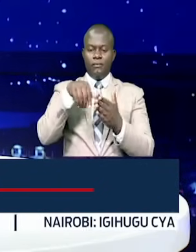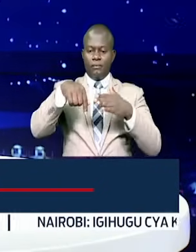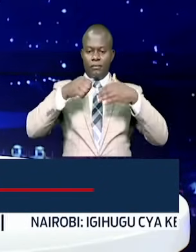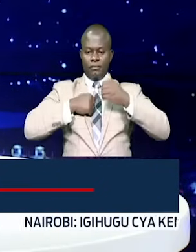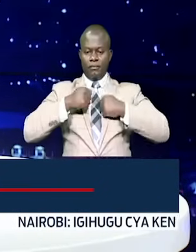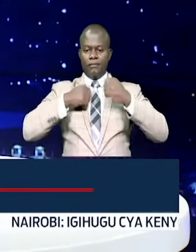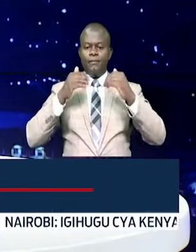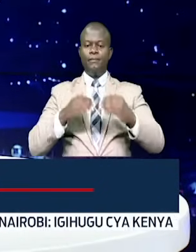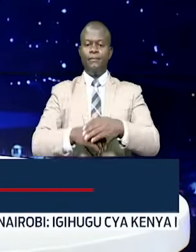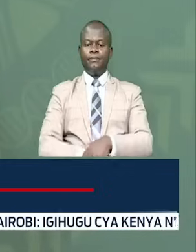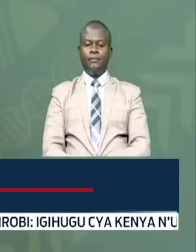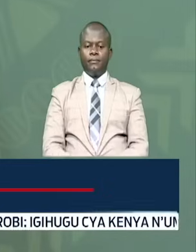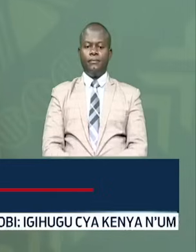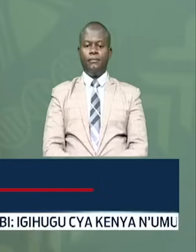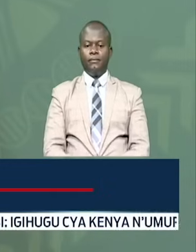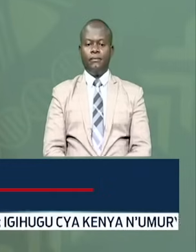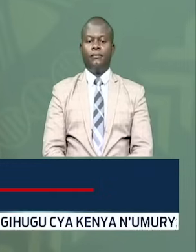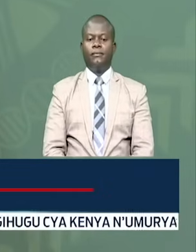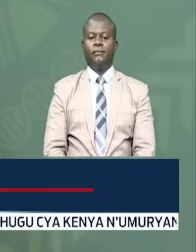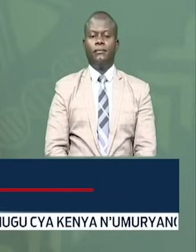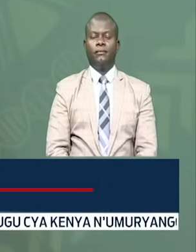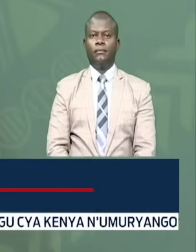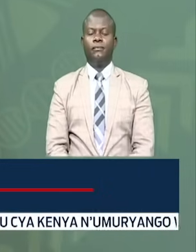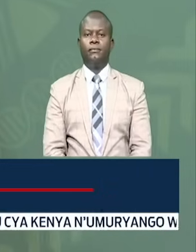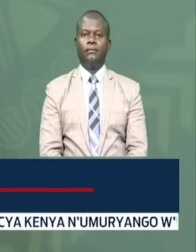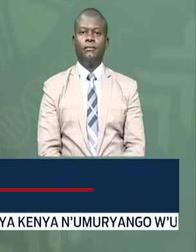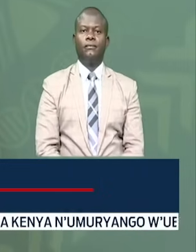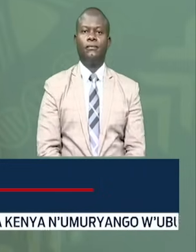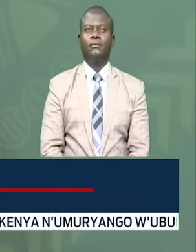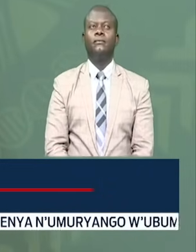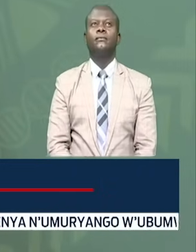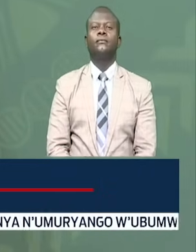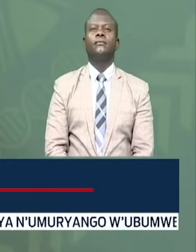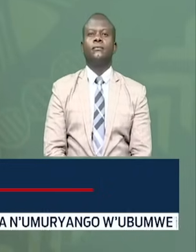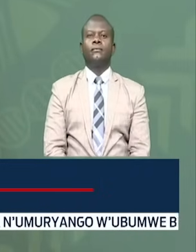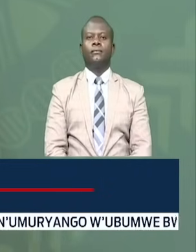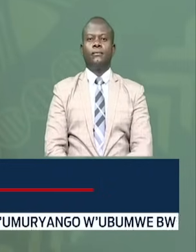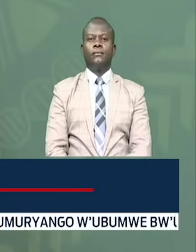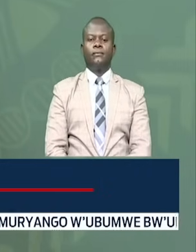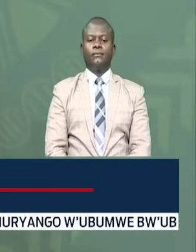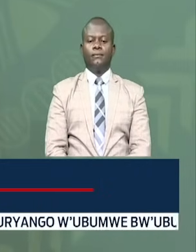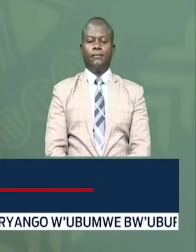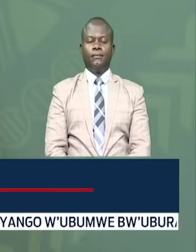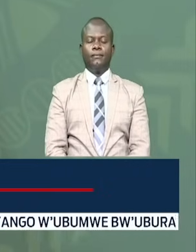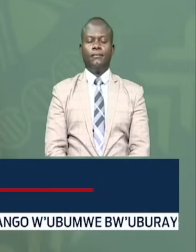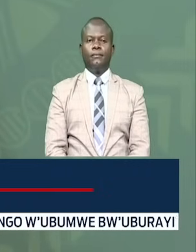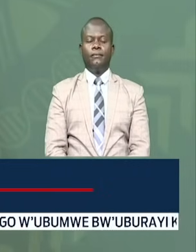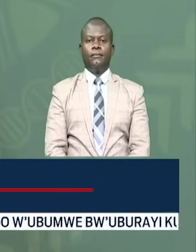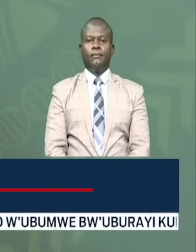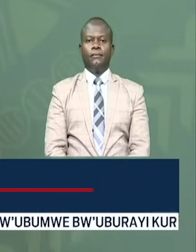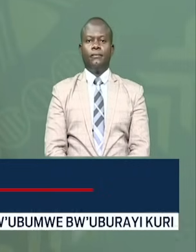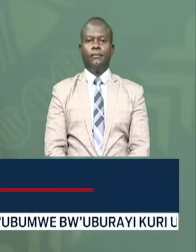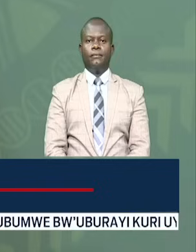Rwanda. First, let's start with the African continent. It's absolutely mandatory to have production in Africa. So right now there's